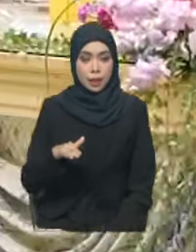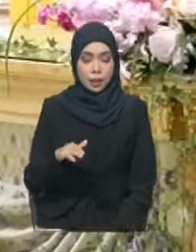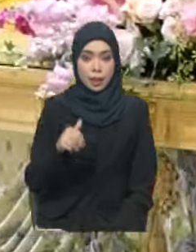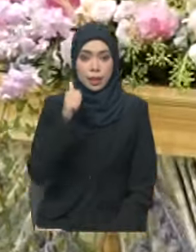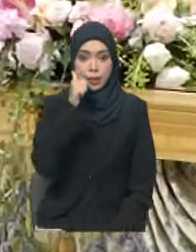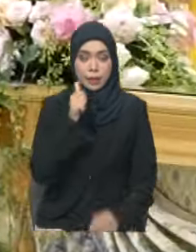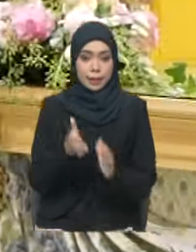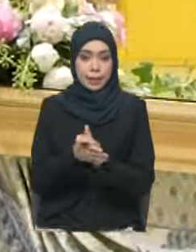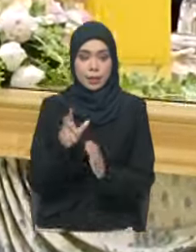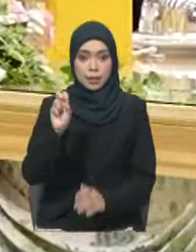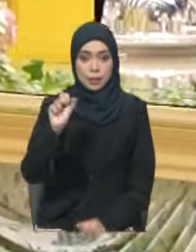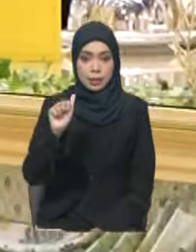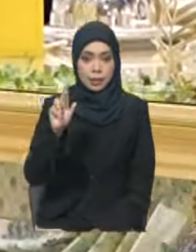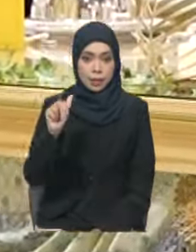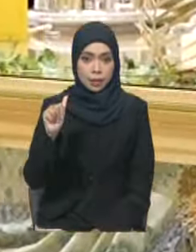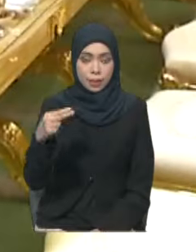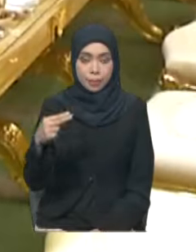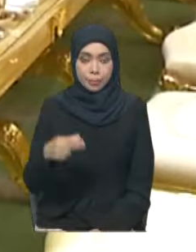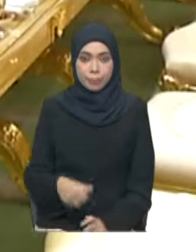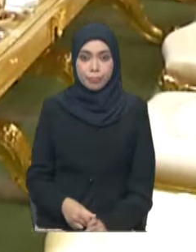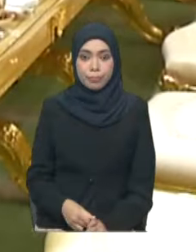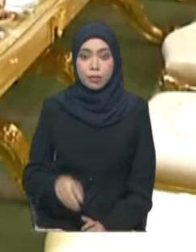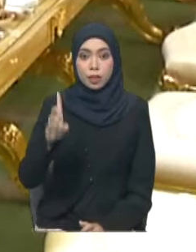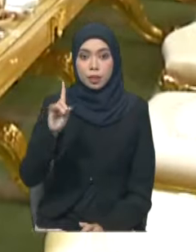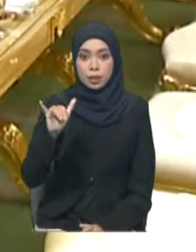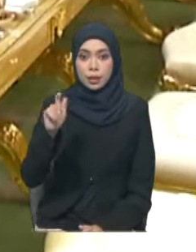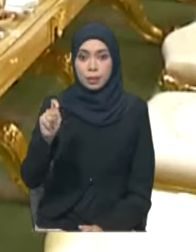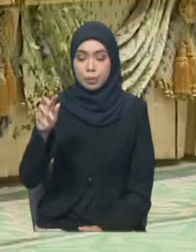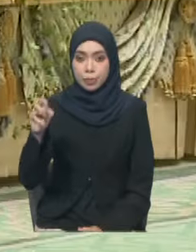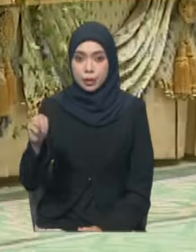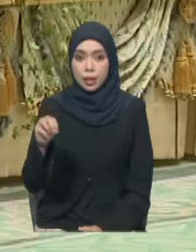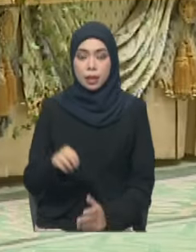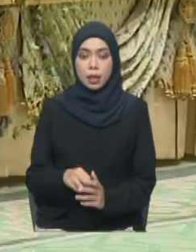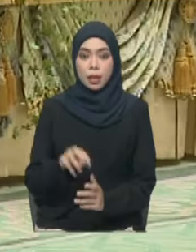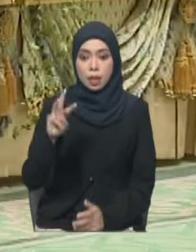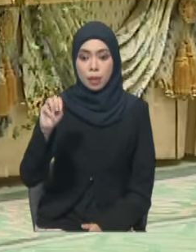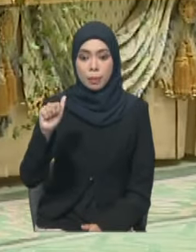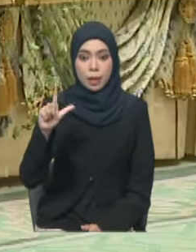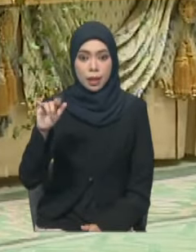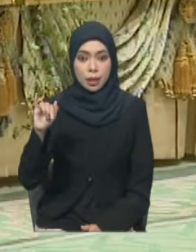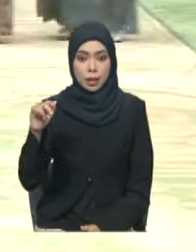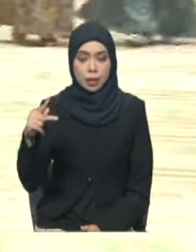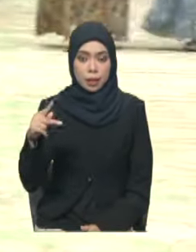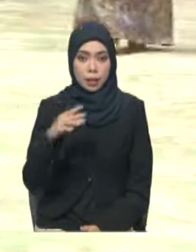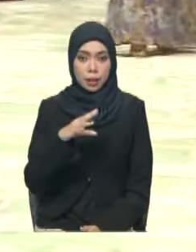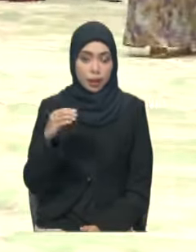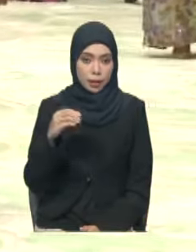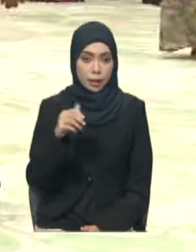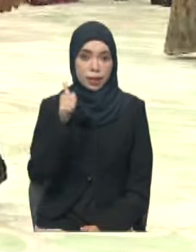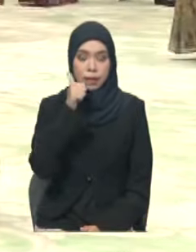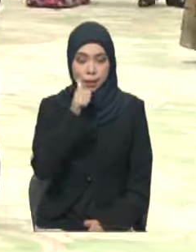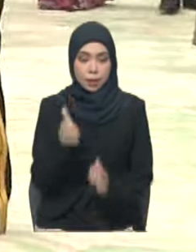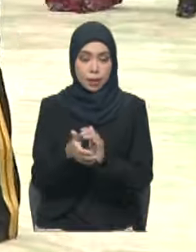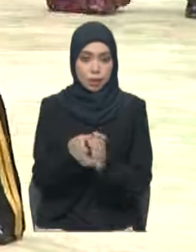Isteri Pangeran Anak Sarah. Duli Yang Teramat Mulia Paduka Seri Pangeran Muda Abdul Malik dan Yang Amat Mulia Pangeran Anak